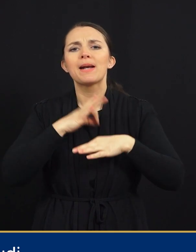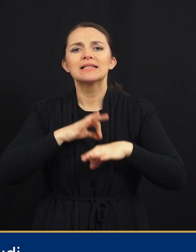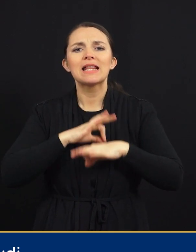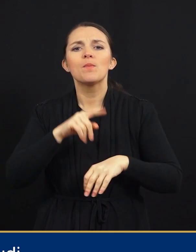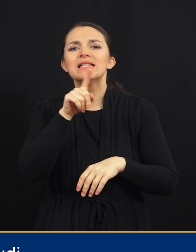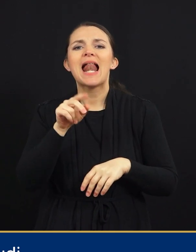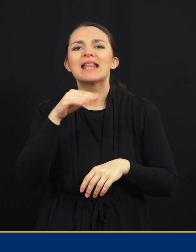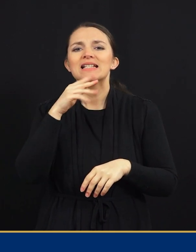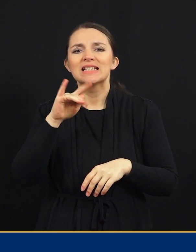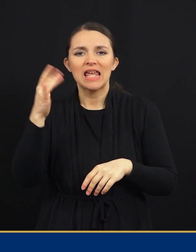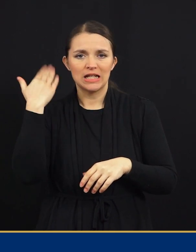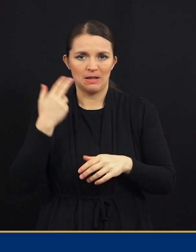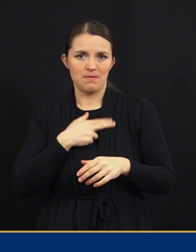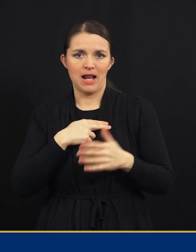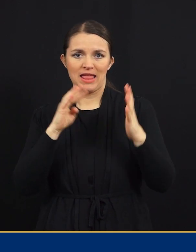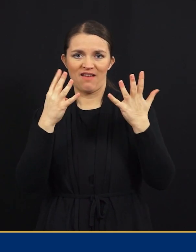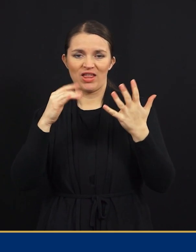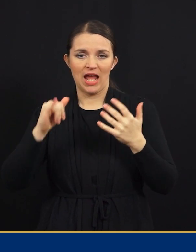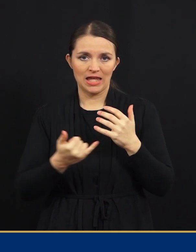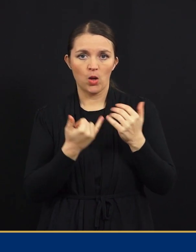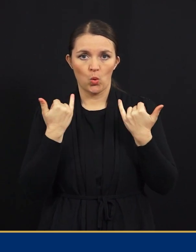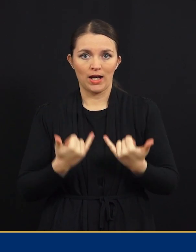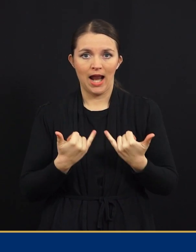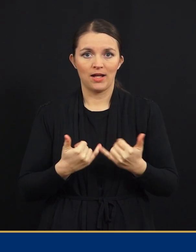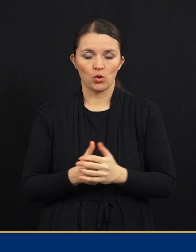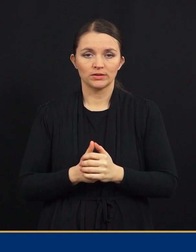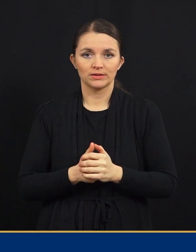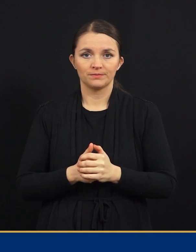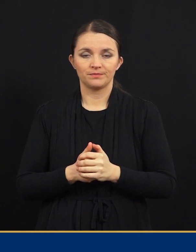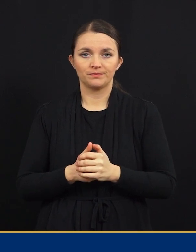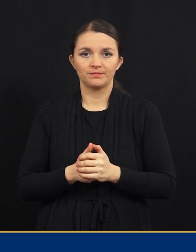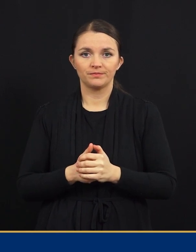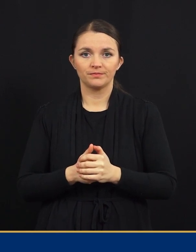predsednikom Zelenskim, ki sem ga imela 9. januarja letos.